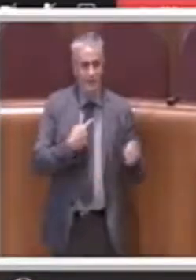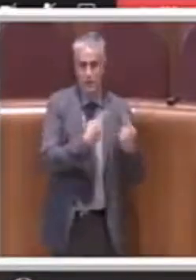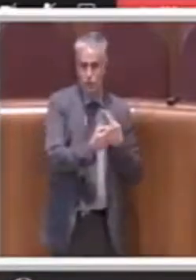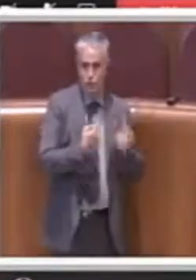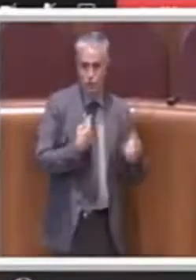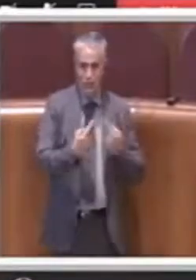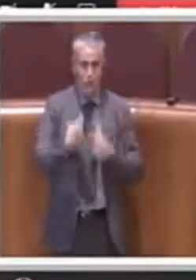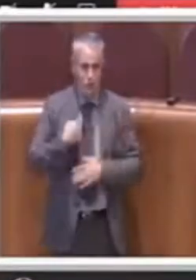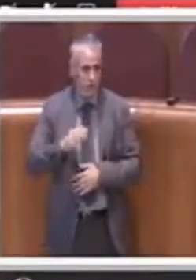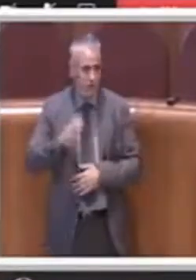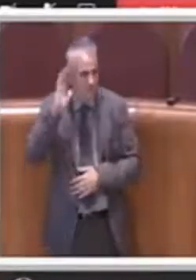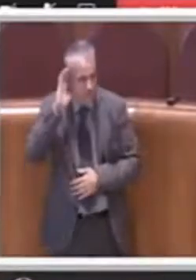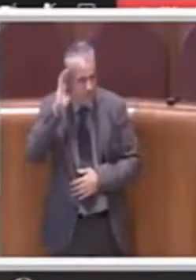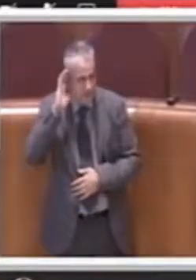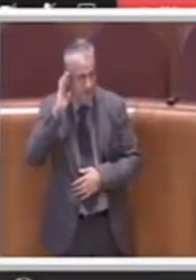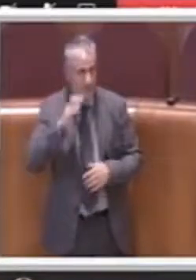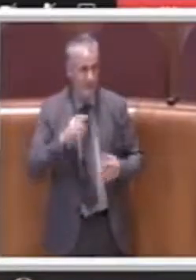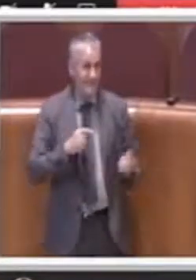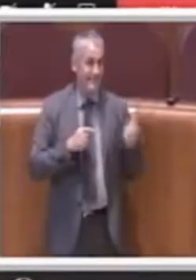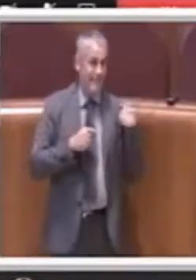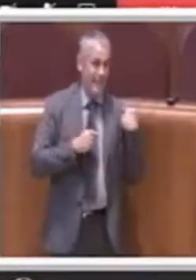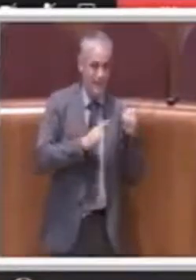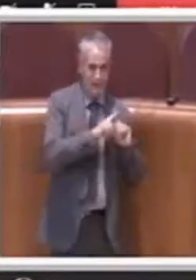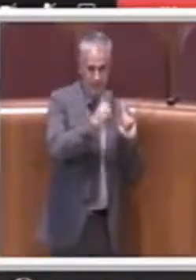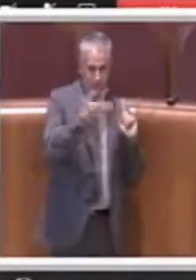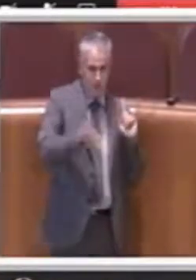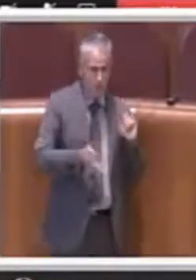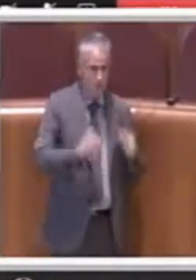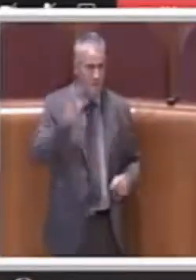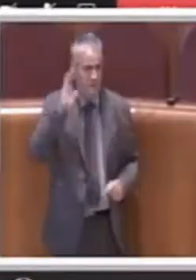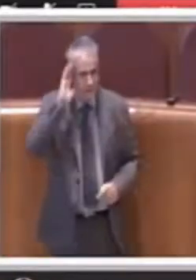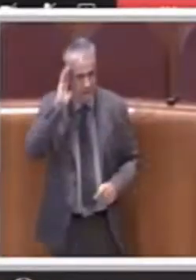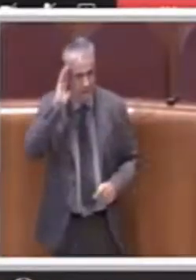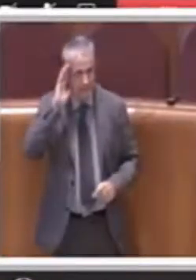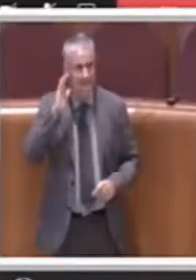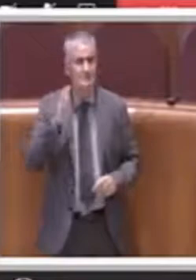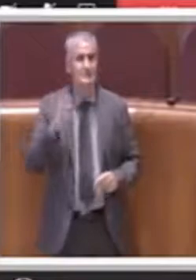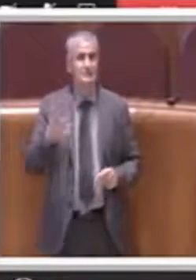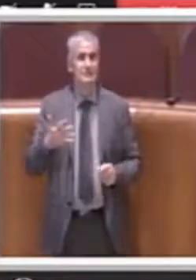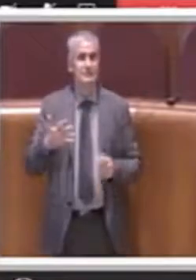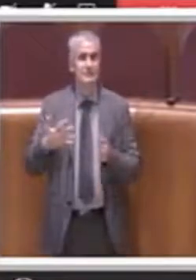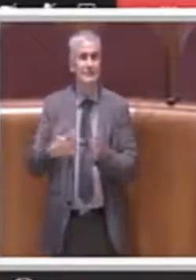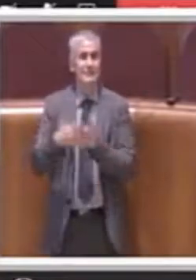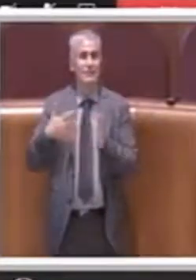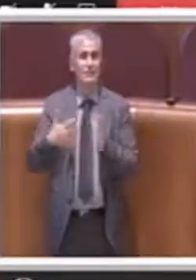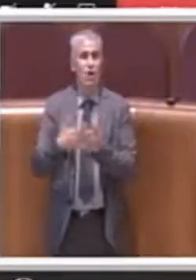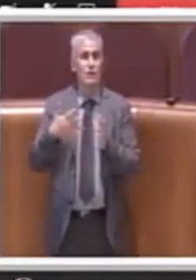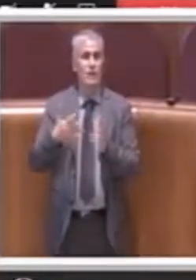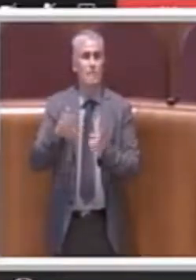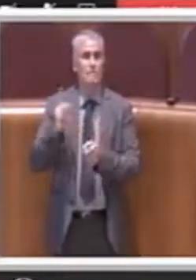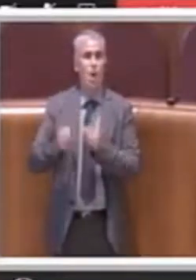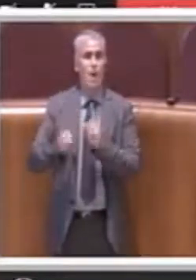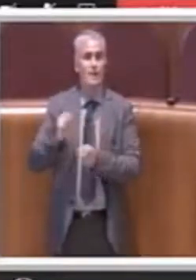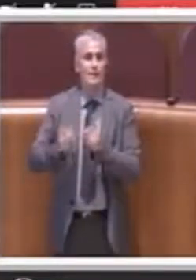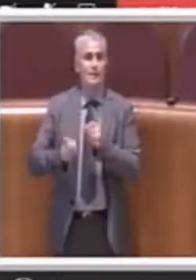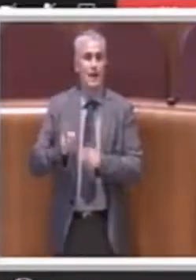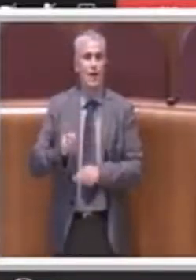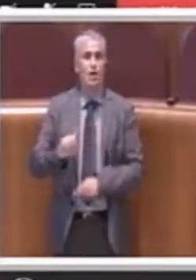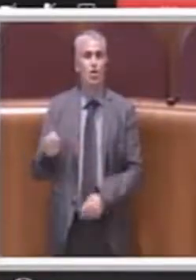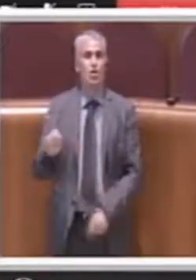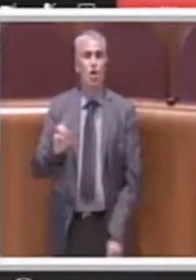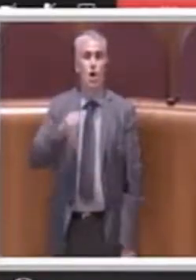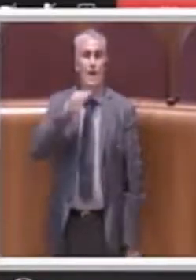che ho ascoltato dall'inizio alla fine, da ieri, che è espressione di capacità politica. Ora, nessuno qui